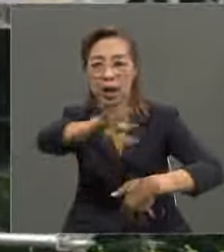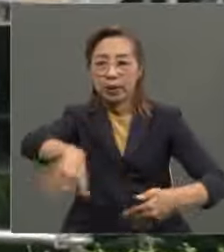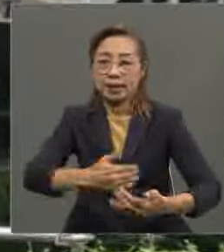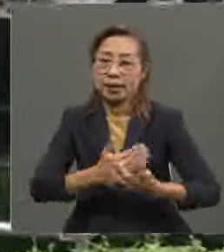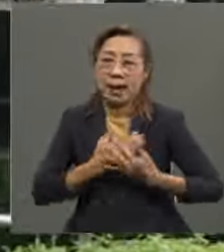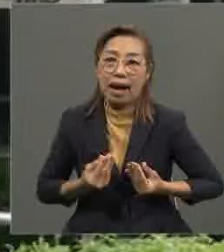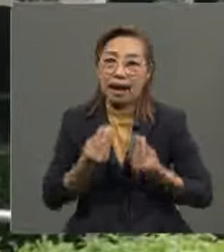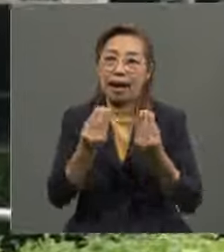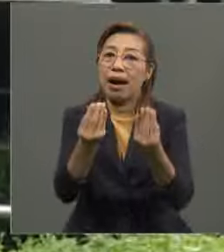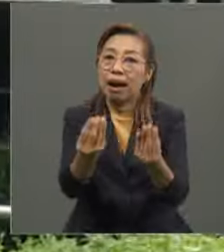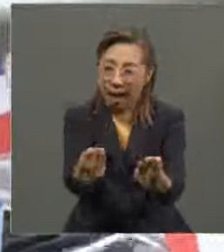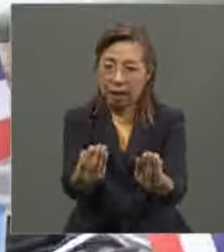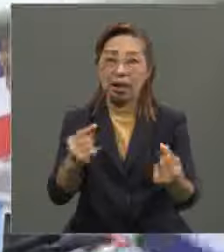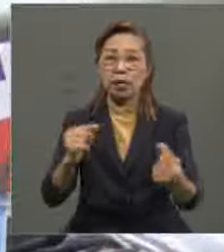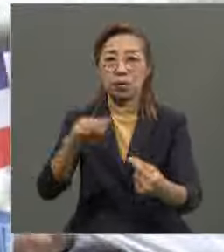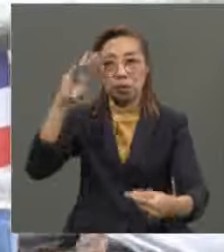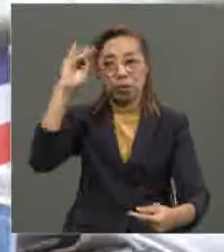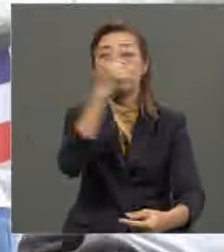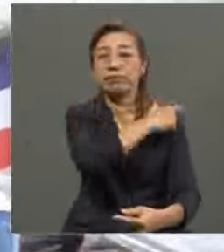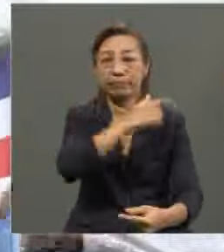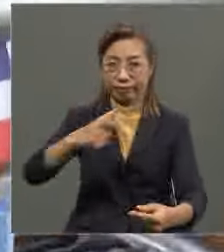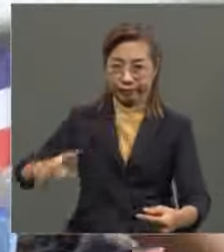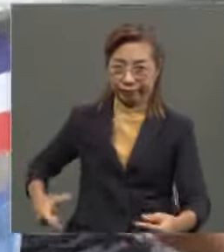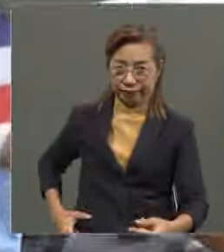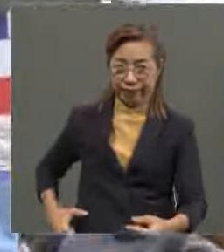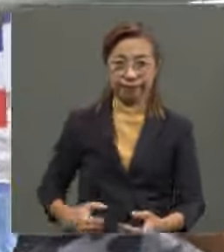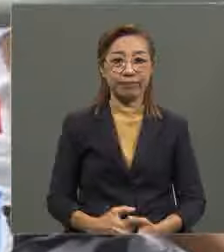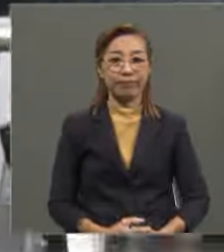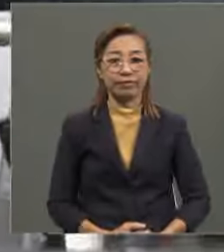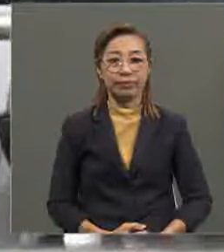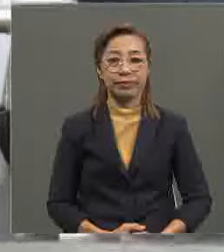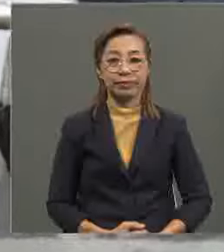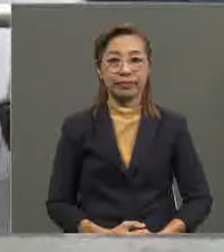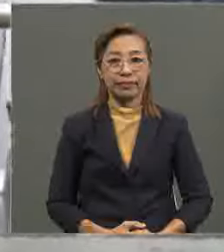บกรณิกรที่พร้อมใจทำถวายพระบาทสมเด็จพระเจ้าอยู่หัว